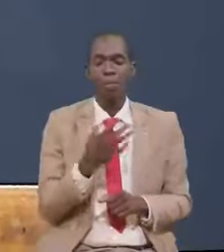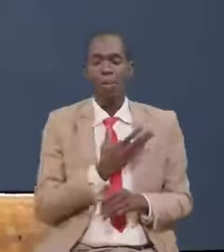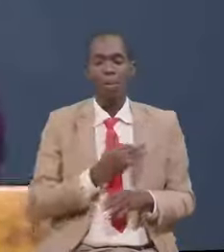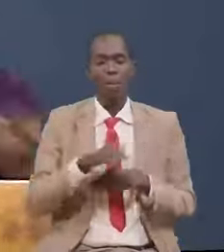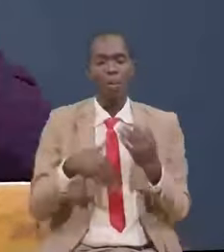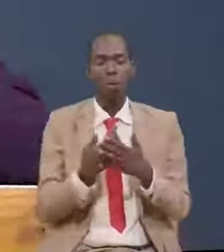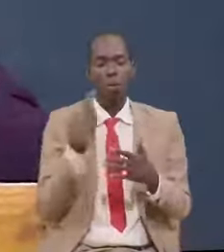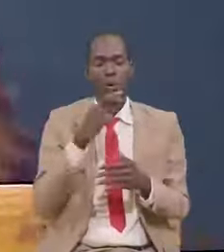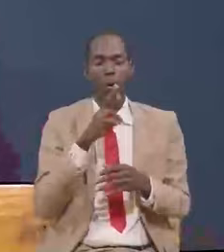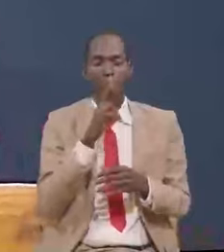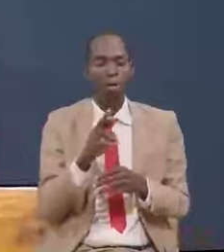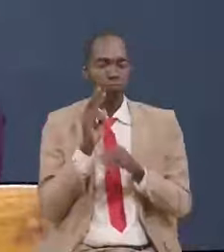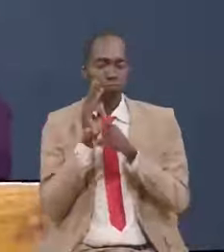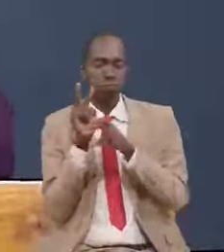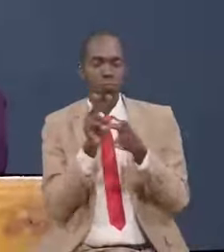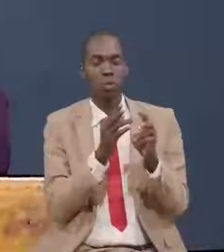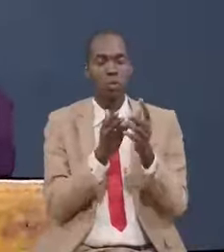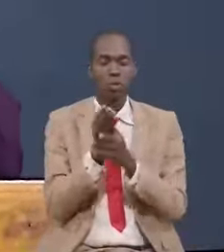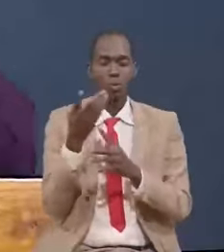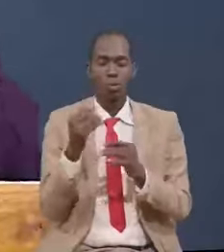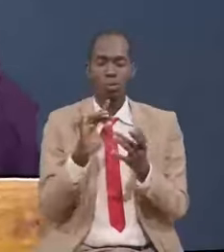Et ceux qui nous suivent en ligne.